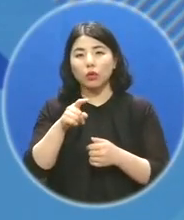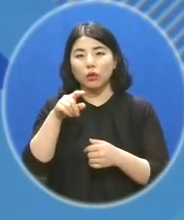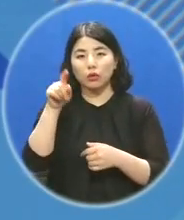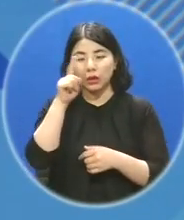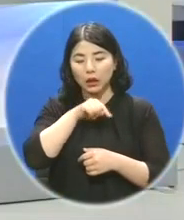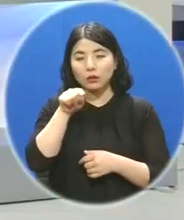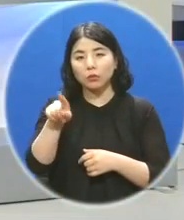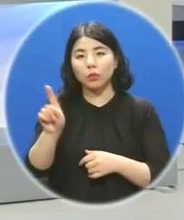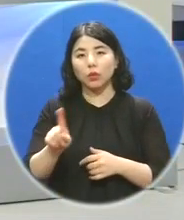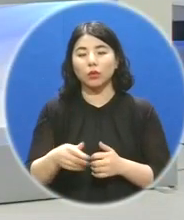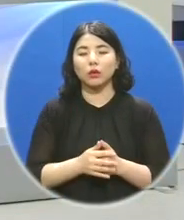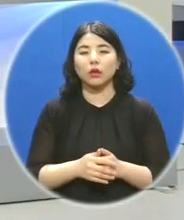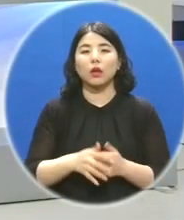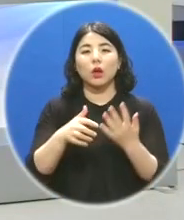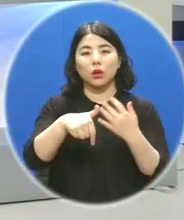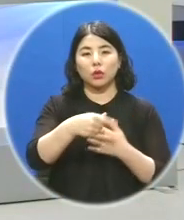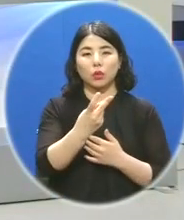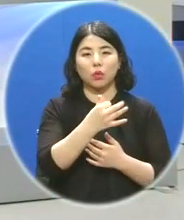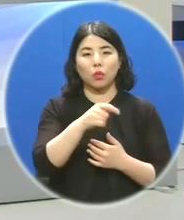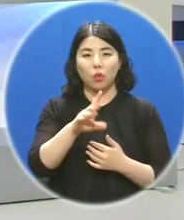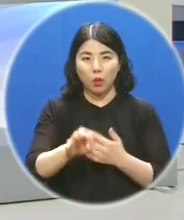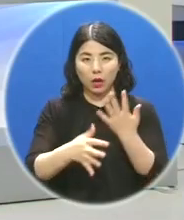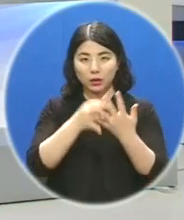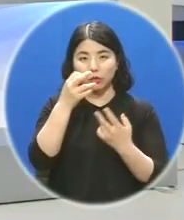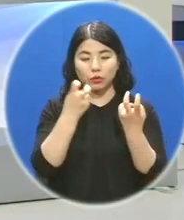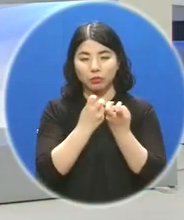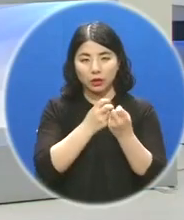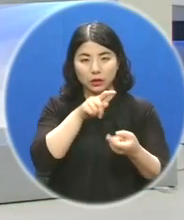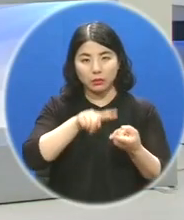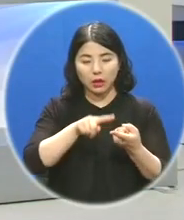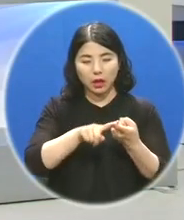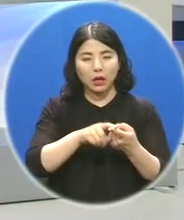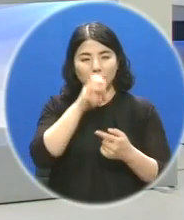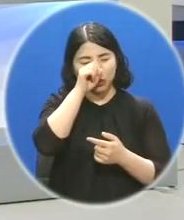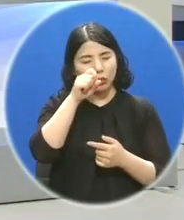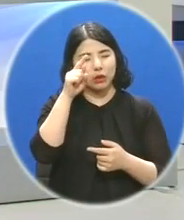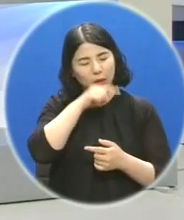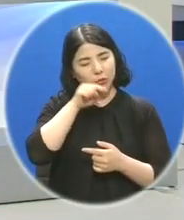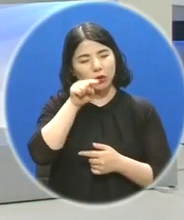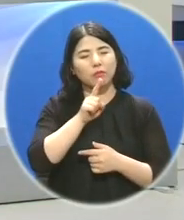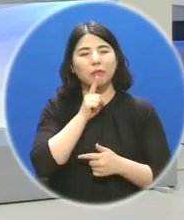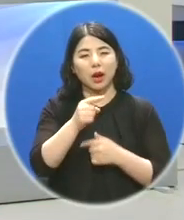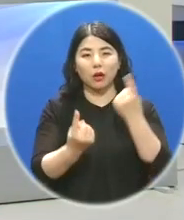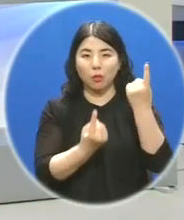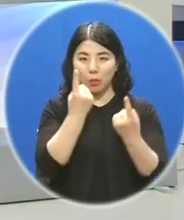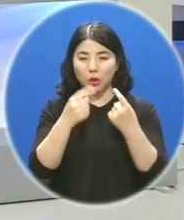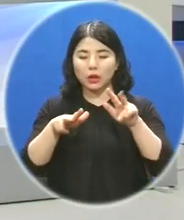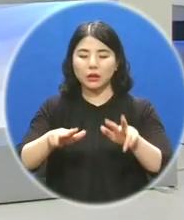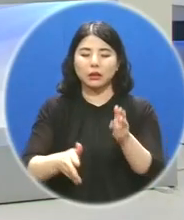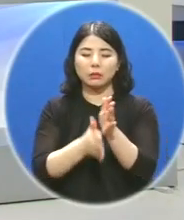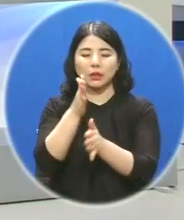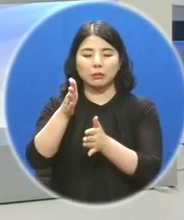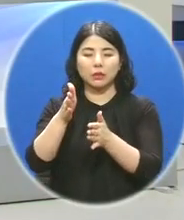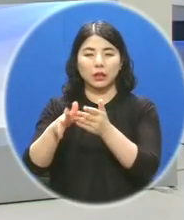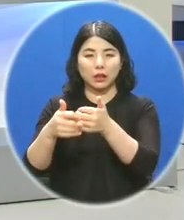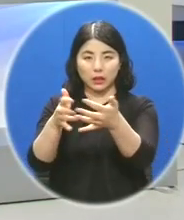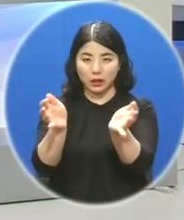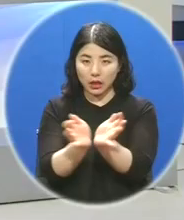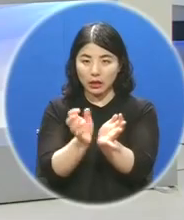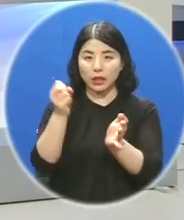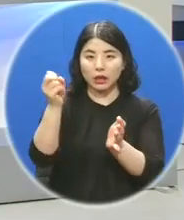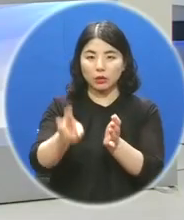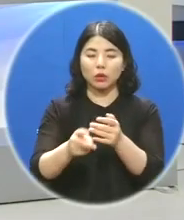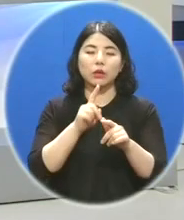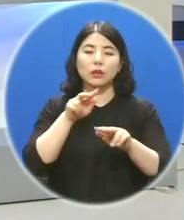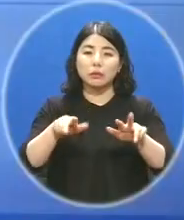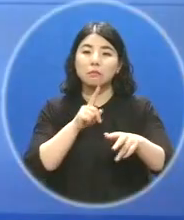있을까요? 교황 선출 방식에 대한 장단점을 그 얘기하는 것보다는요. 사실상 지금 시민단체나 이제 이쪽에서도 좀